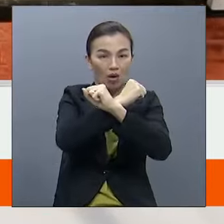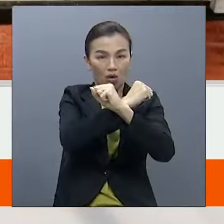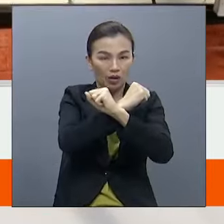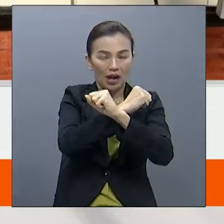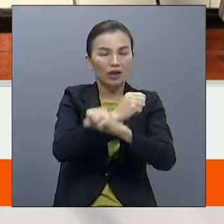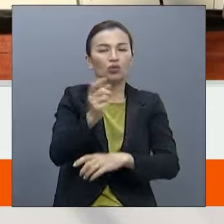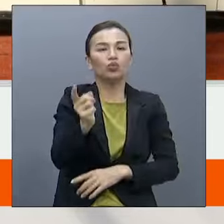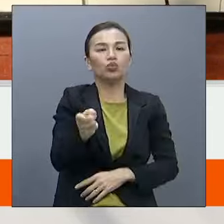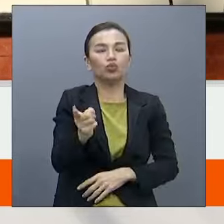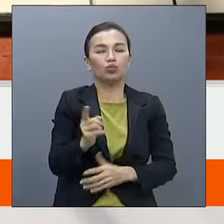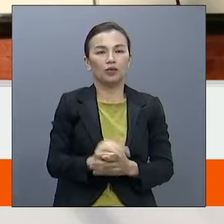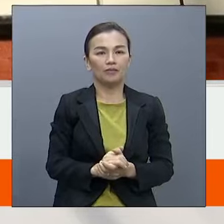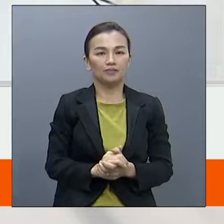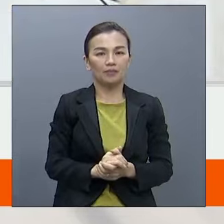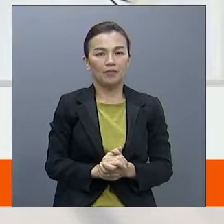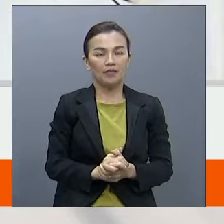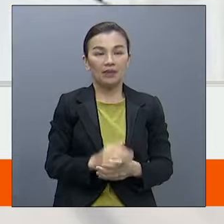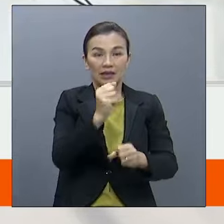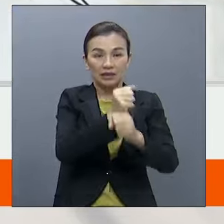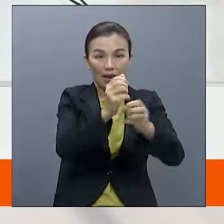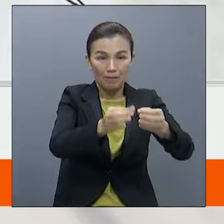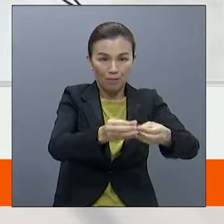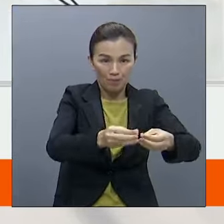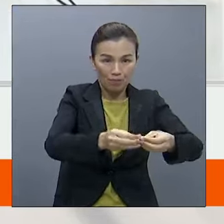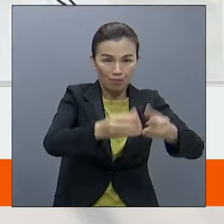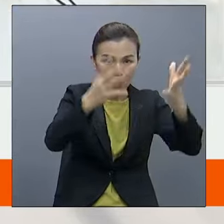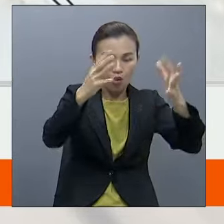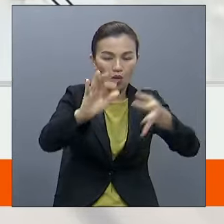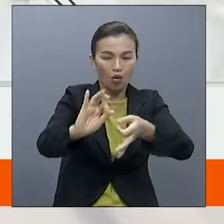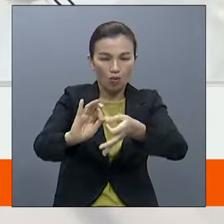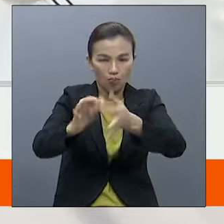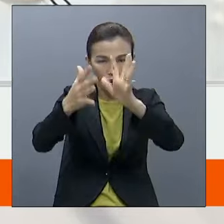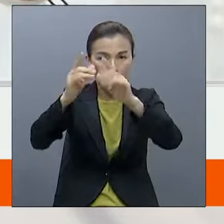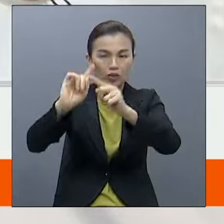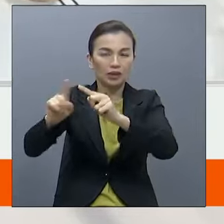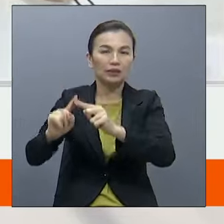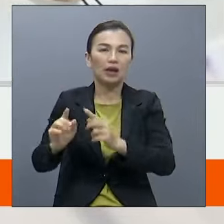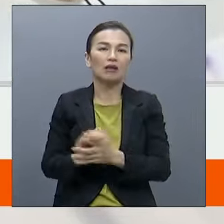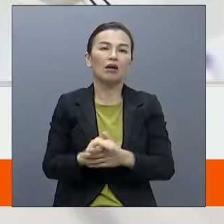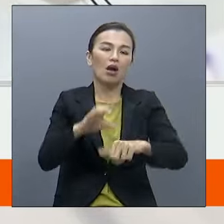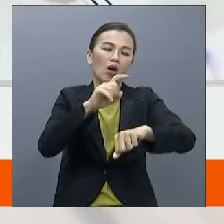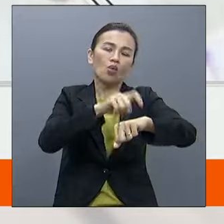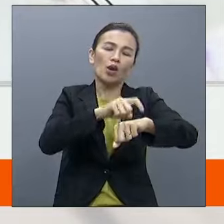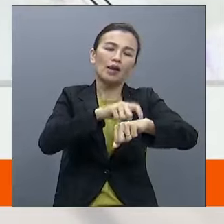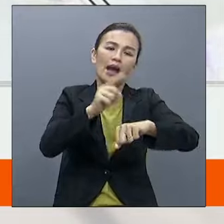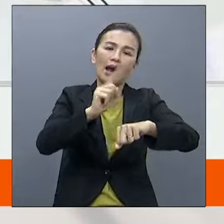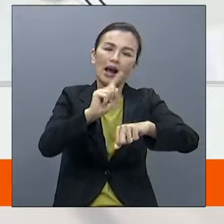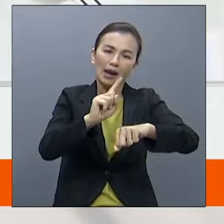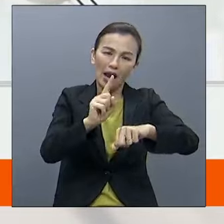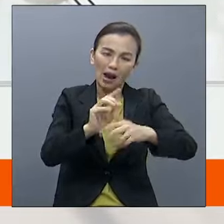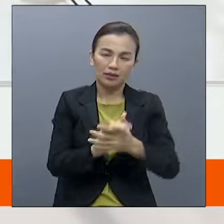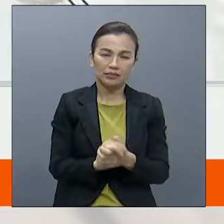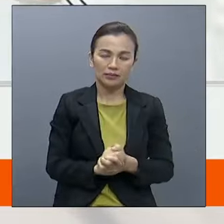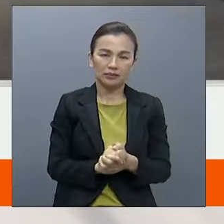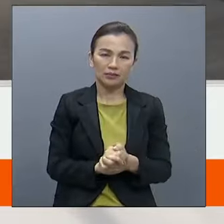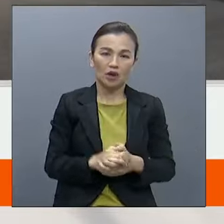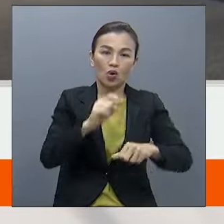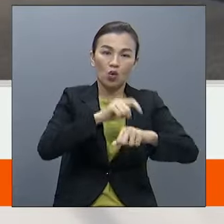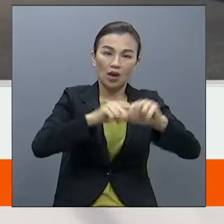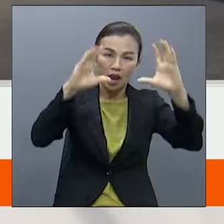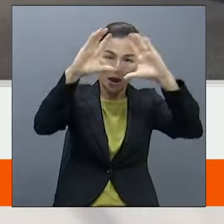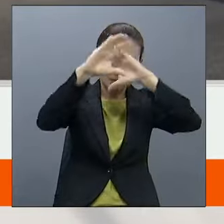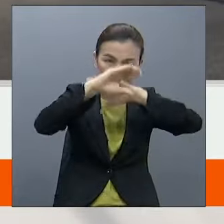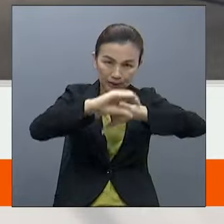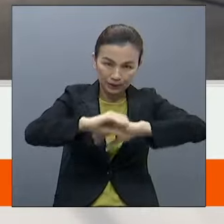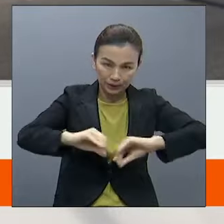แต่ในการก่อเหตุนั้นทางกลุ่มผู้ก่อเหตุบางคนบางกลุ่มนั้นอาศัยช่วงเวลาที่ช่วงเวลาที่มืดนะครับและ